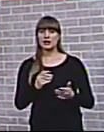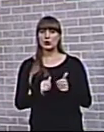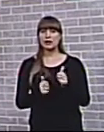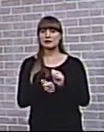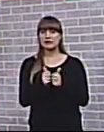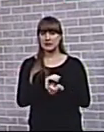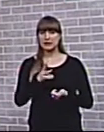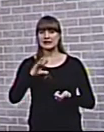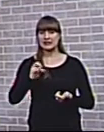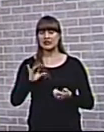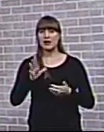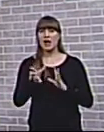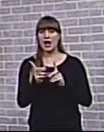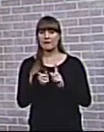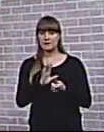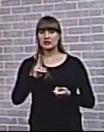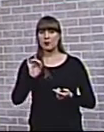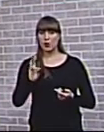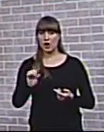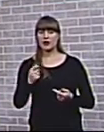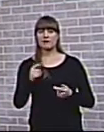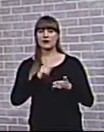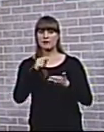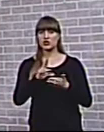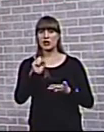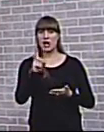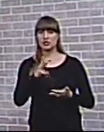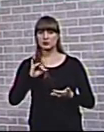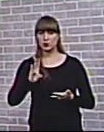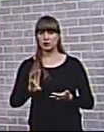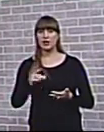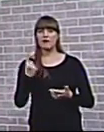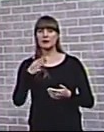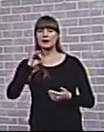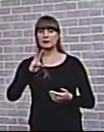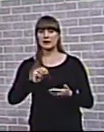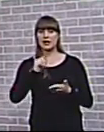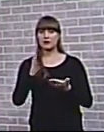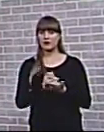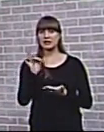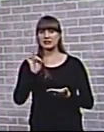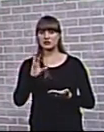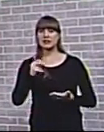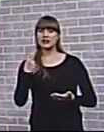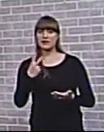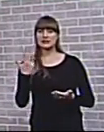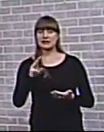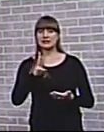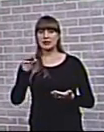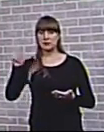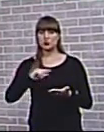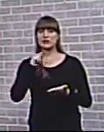Терентьев. А вместо Бухарова на острие атак с первых минут вышел Азмун. В первом тайме игру вели ростовчане и на 23-й минуте